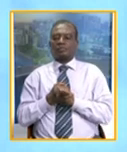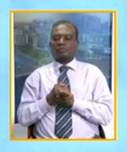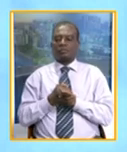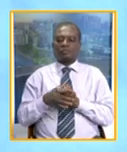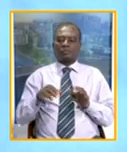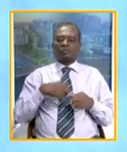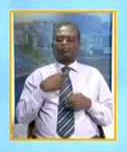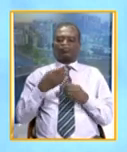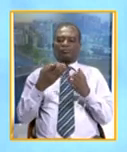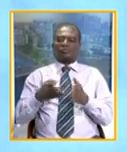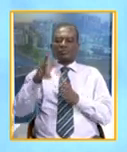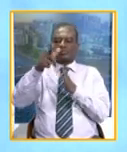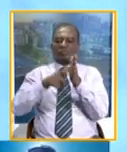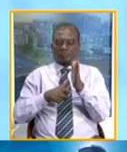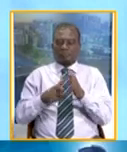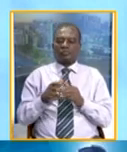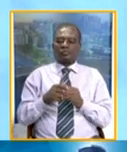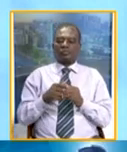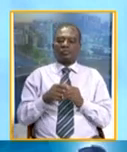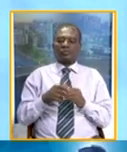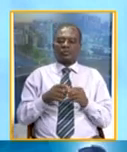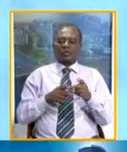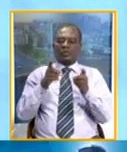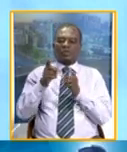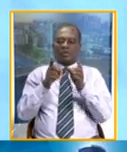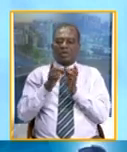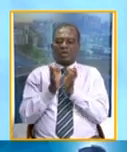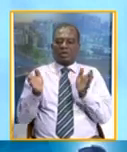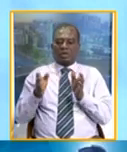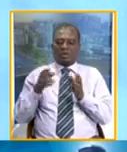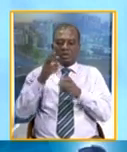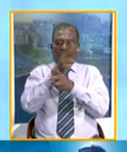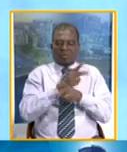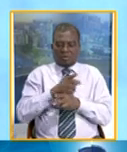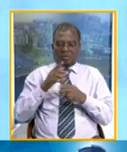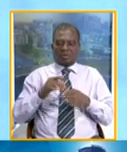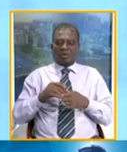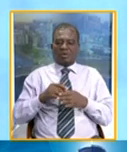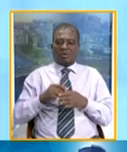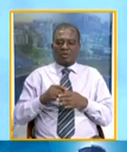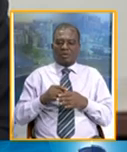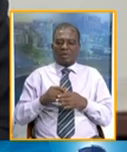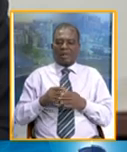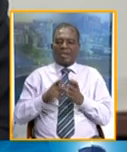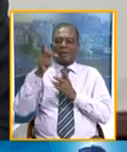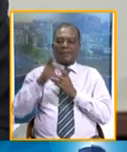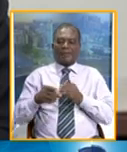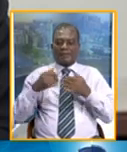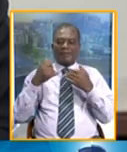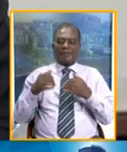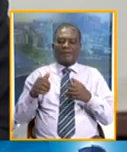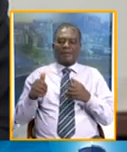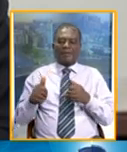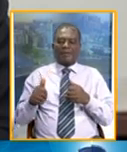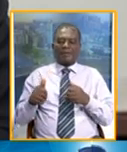Je vous donne à présent lecture de ce communiqué de la Direction générale du protocole d'État. Le programme actualisé